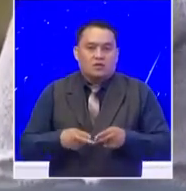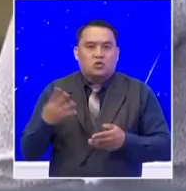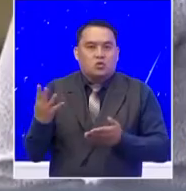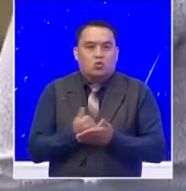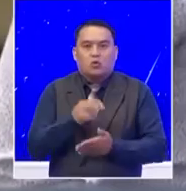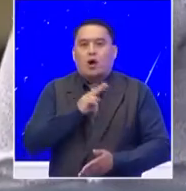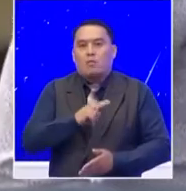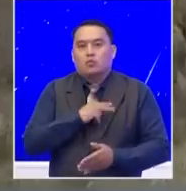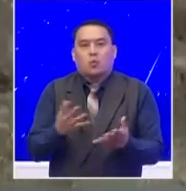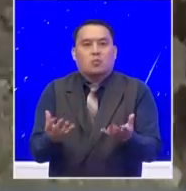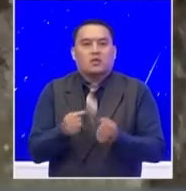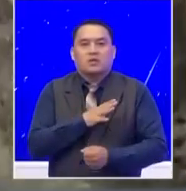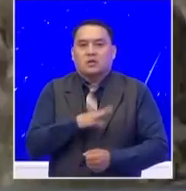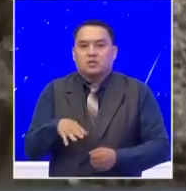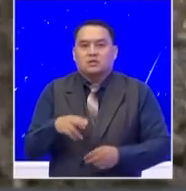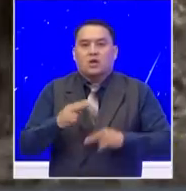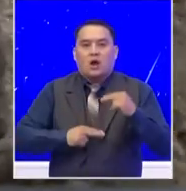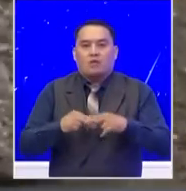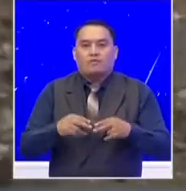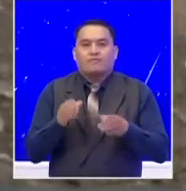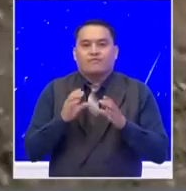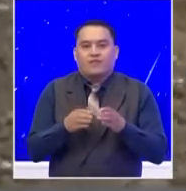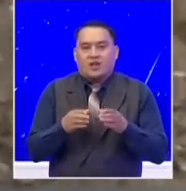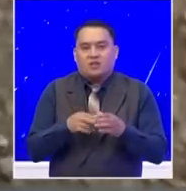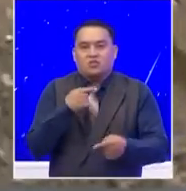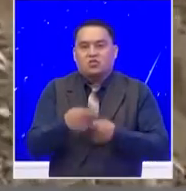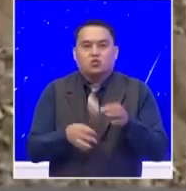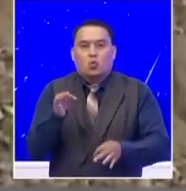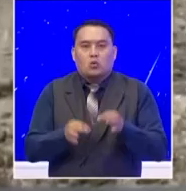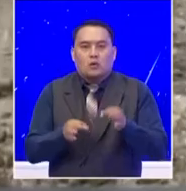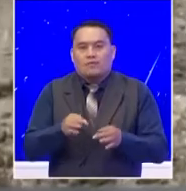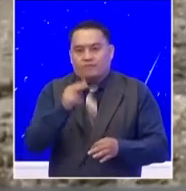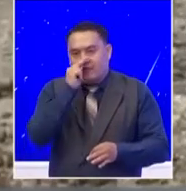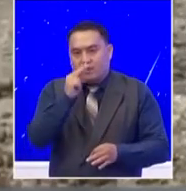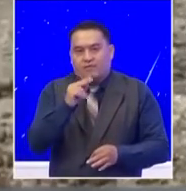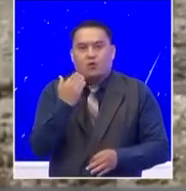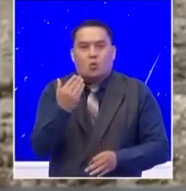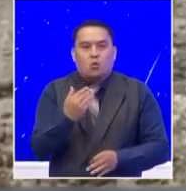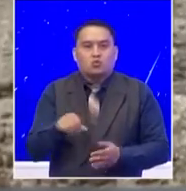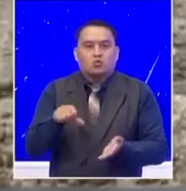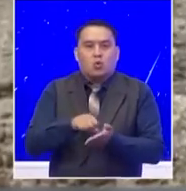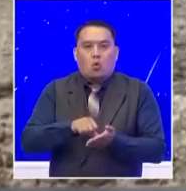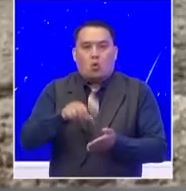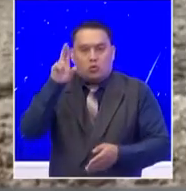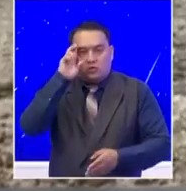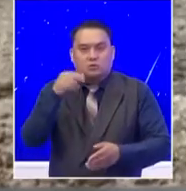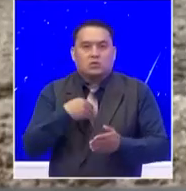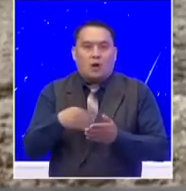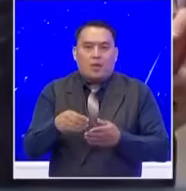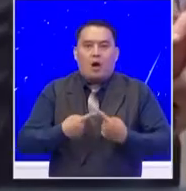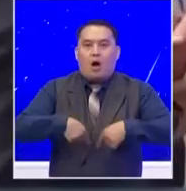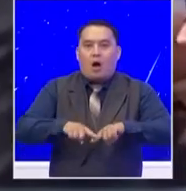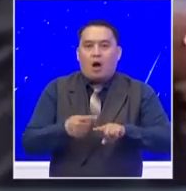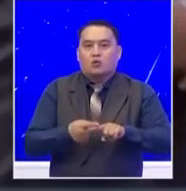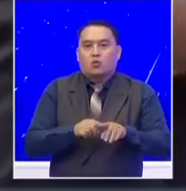неудачей. Работу не приняли. Строительную фирму сейчас через суд пытаются признать недобросовестным участником госзакупок. А